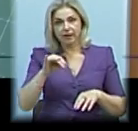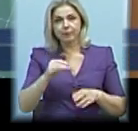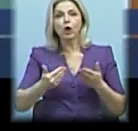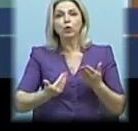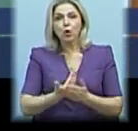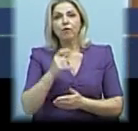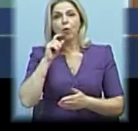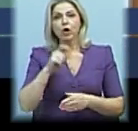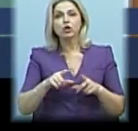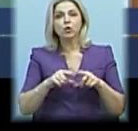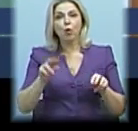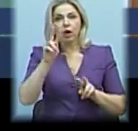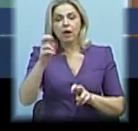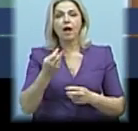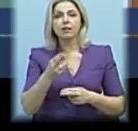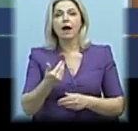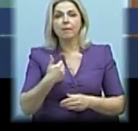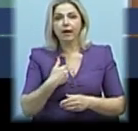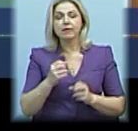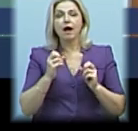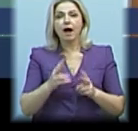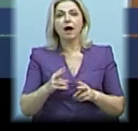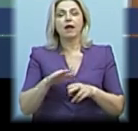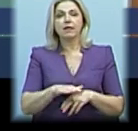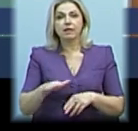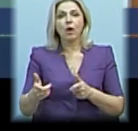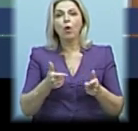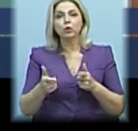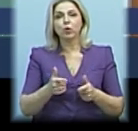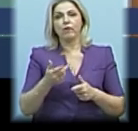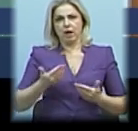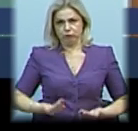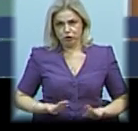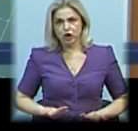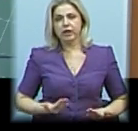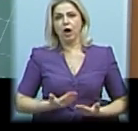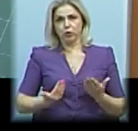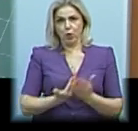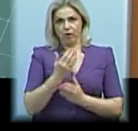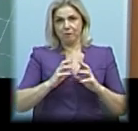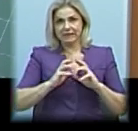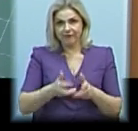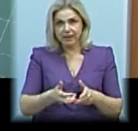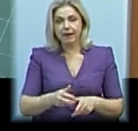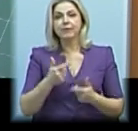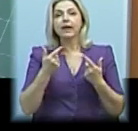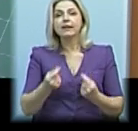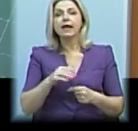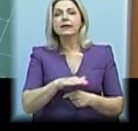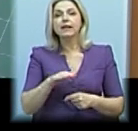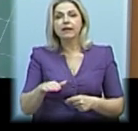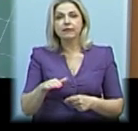українська школа, як для мене, це школа, яка готує дітей до життя у новому світі. Де діти навчаються, де діти,